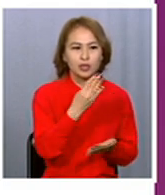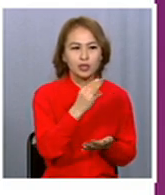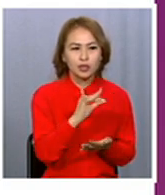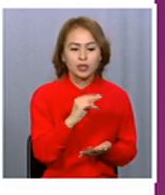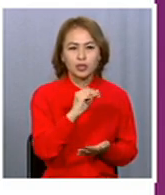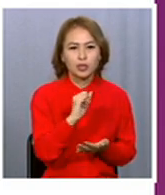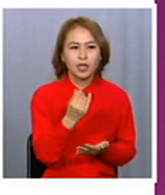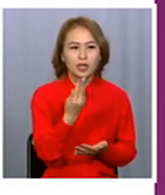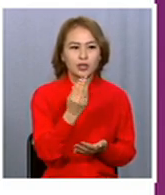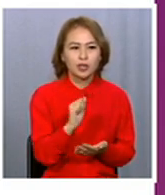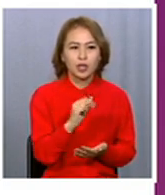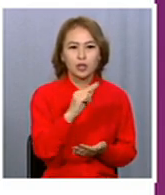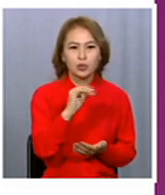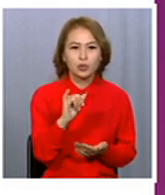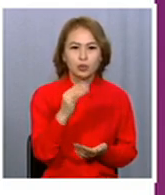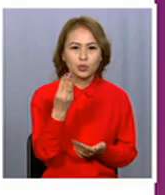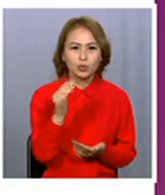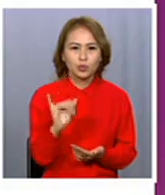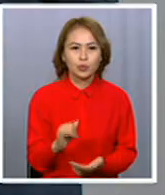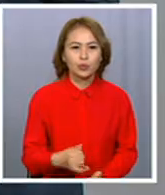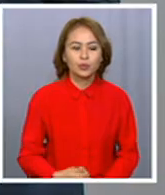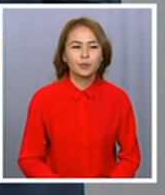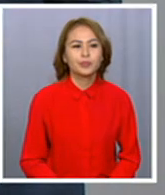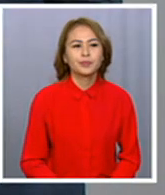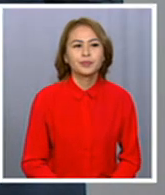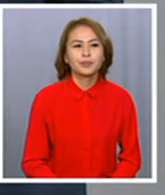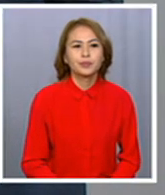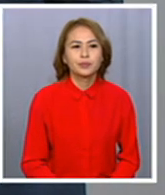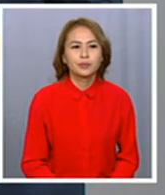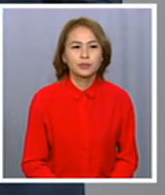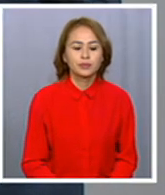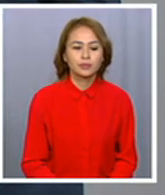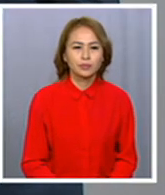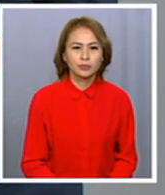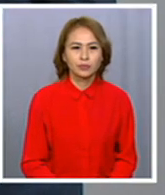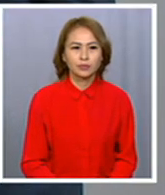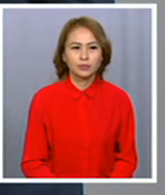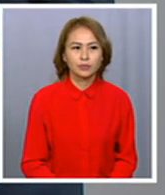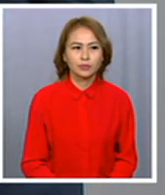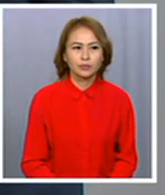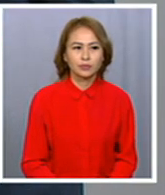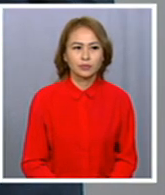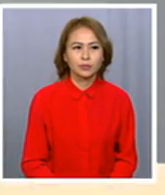«жиши», «чаща», «чу», «щу». Вы большие молодцы!